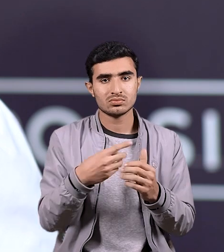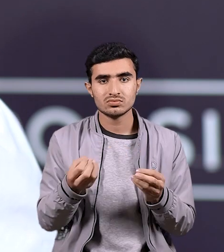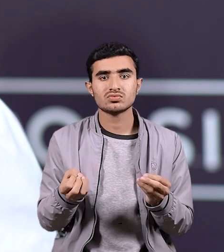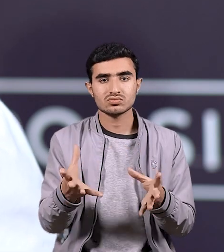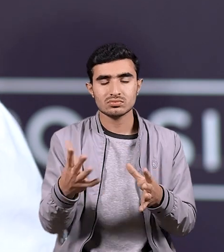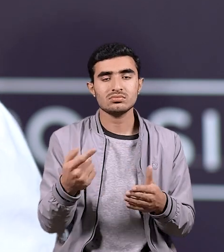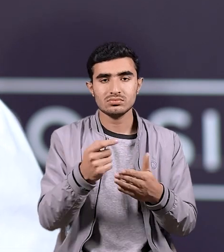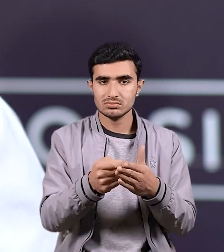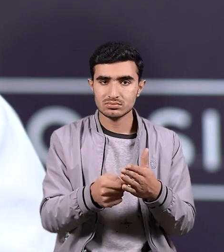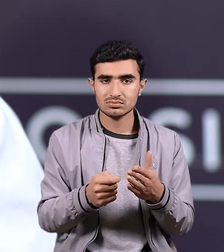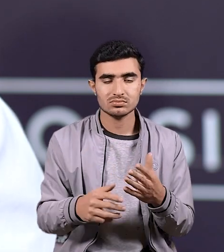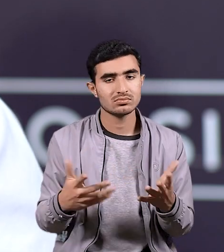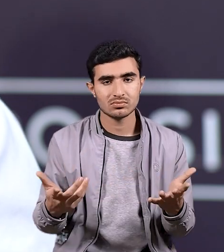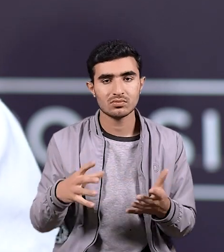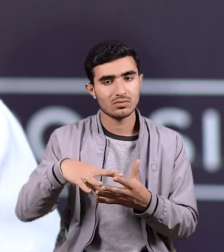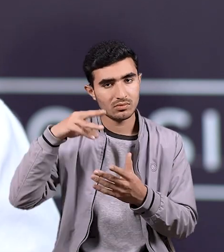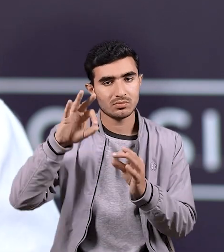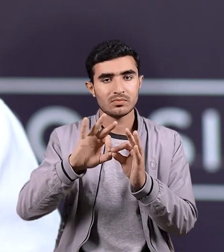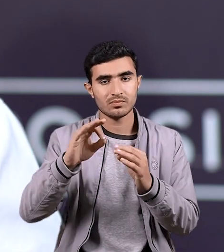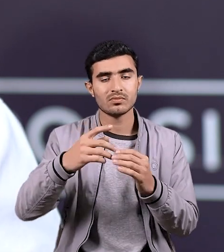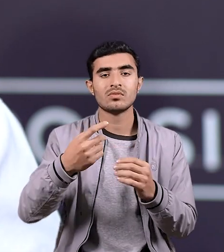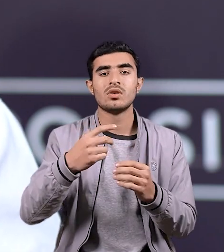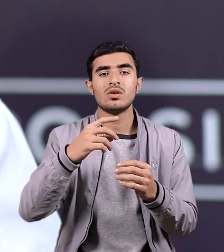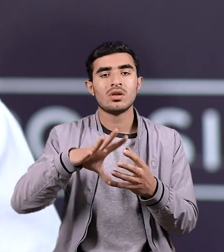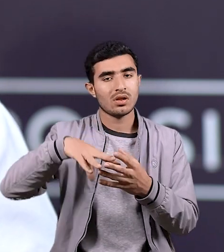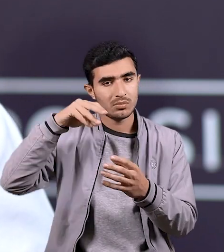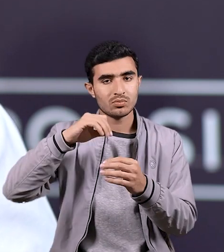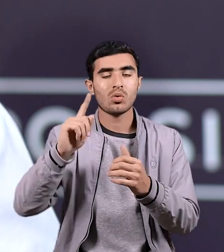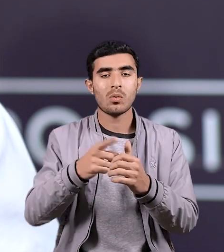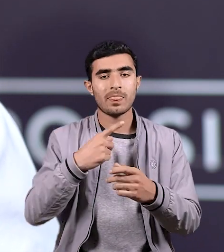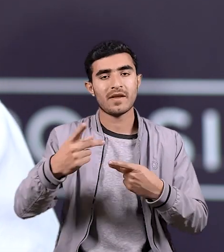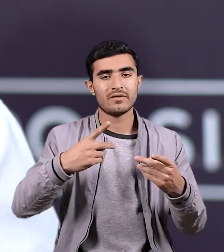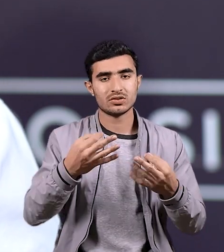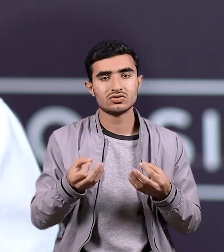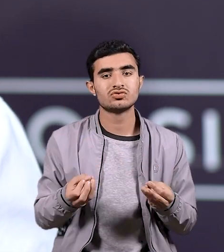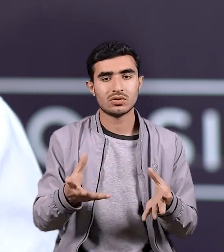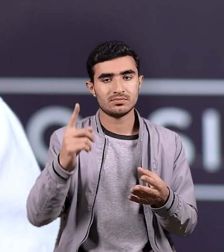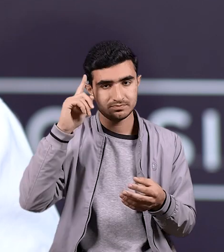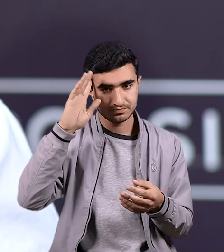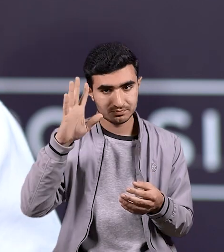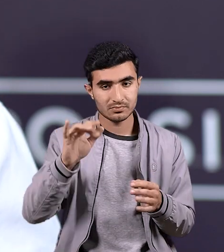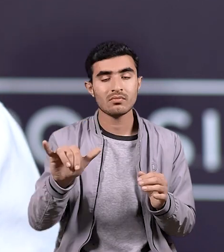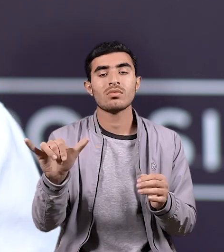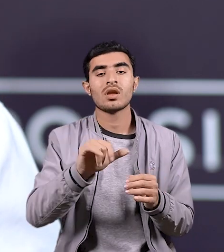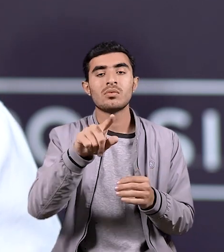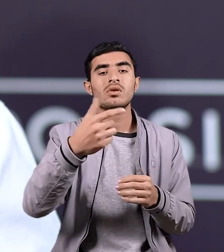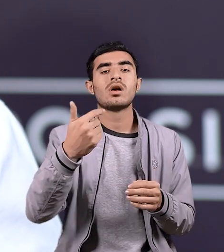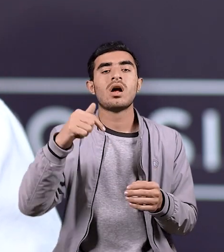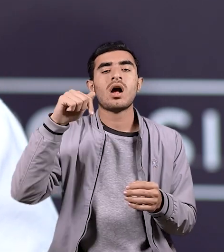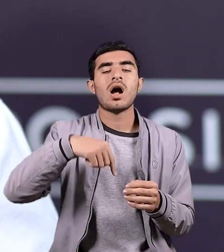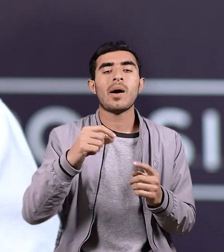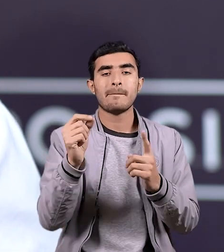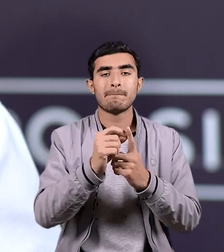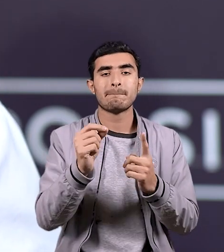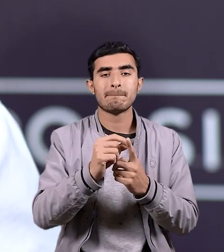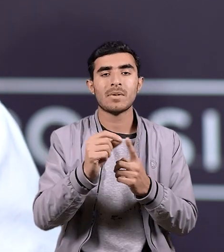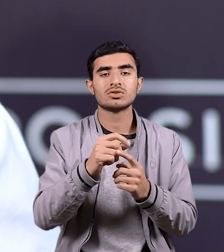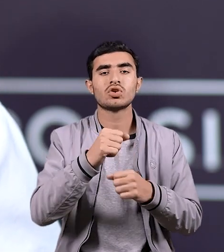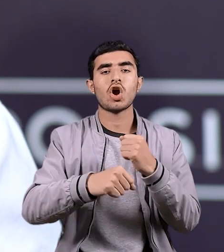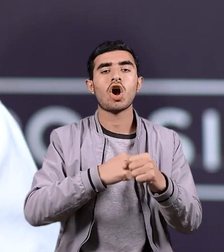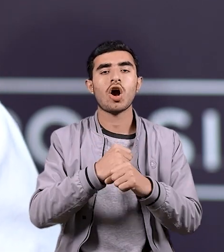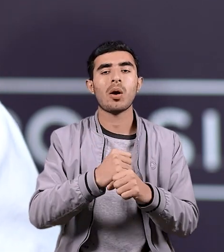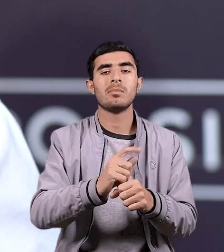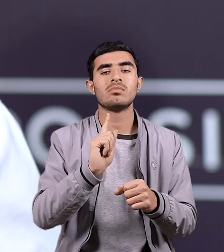है इग्नाइट के नाम से, और उस इग्नाइट में उन्होंने एक डिजी स्किल्स का इनिशिएटिव है जिसमें ऑनलाइन कोर्सेज हैं कुछ पड़े हुए। आप